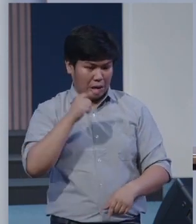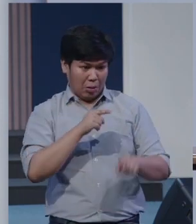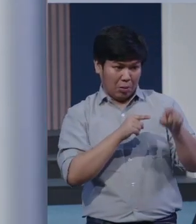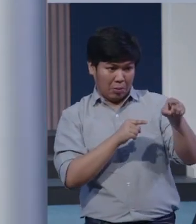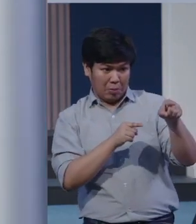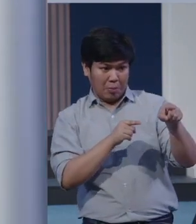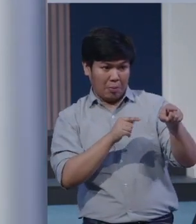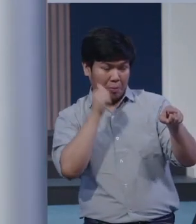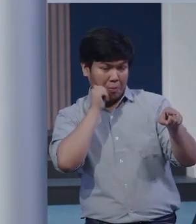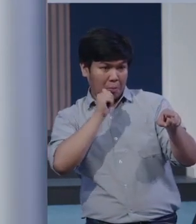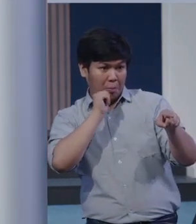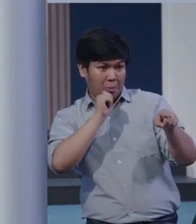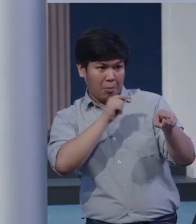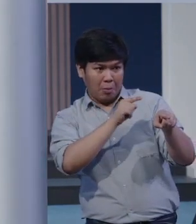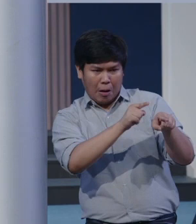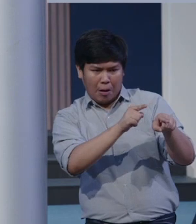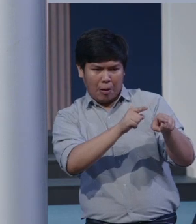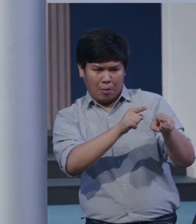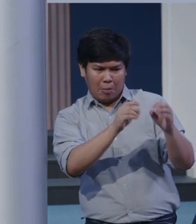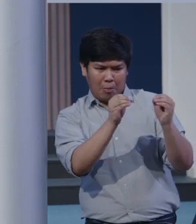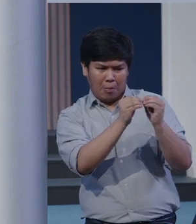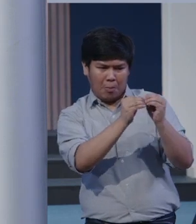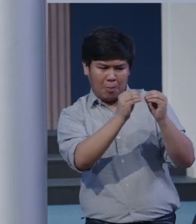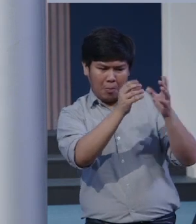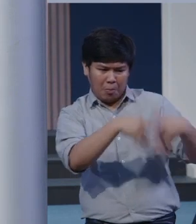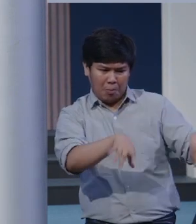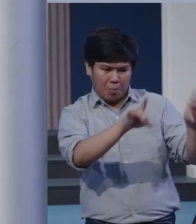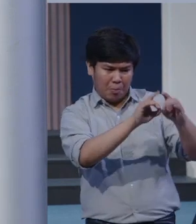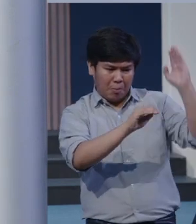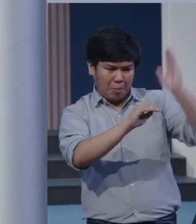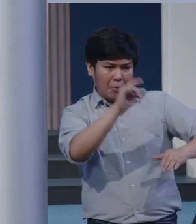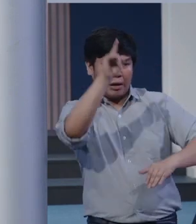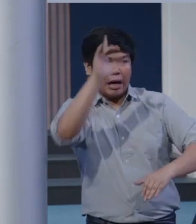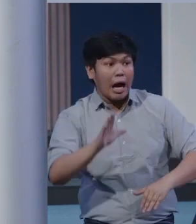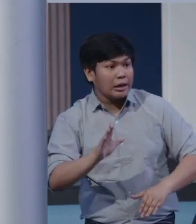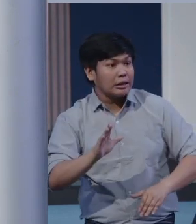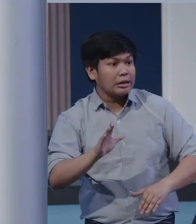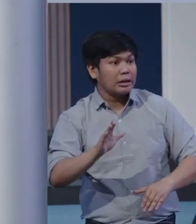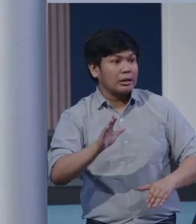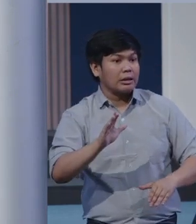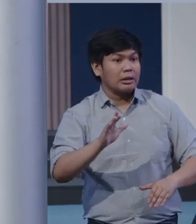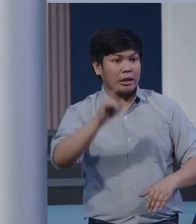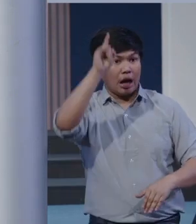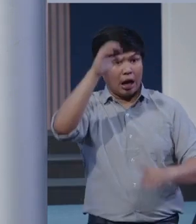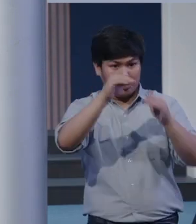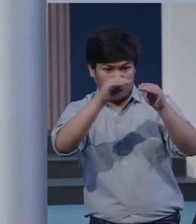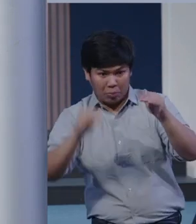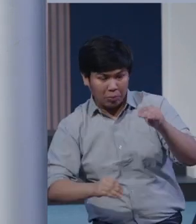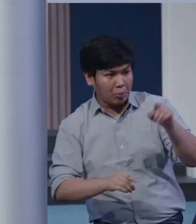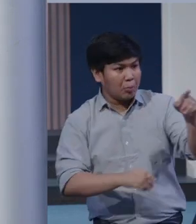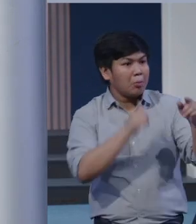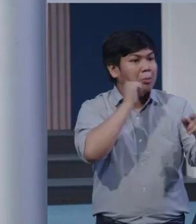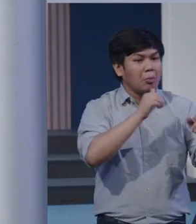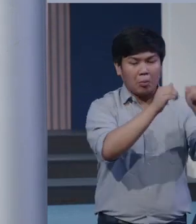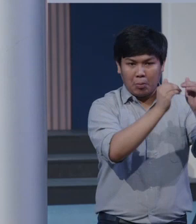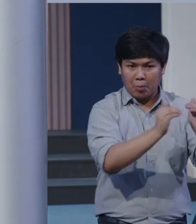ating sarili ang p ng laman at hindi ang kalooban ng Dios sinya